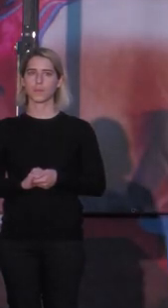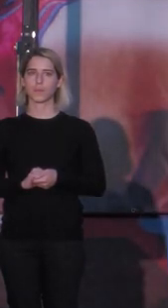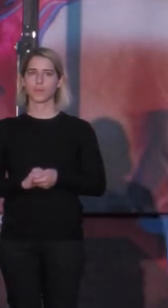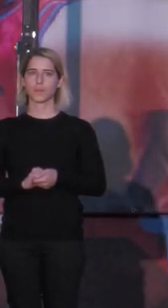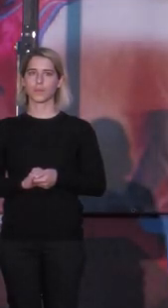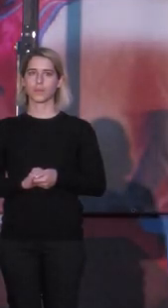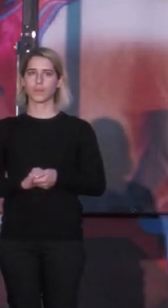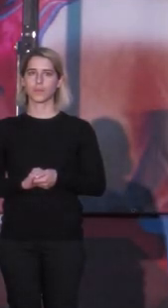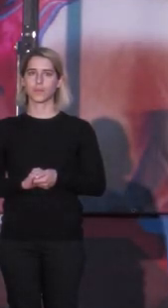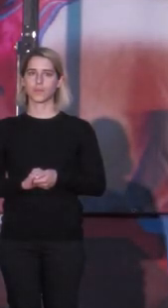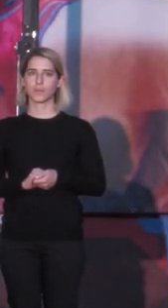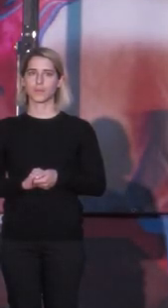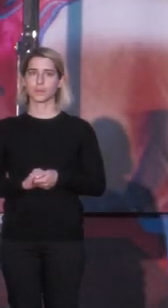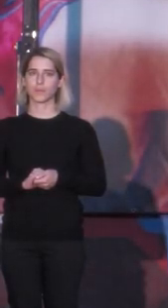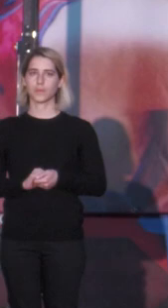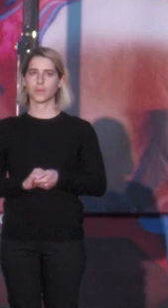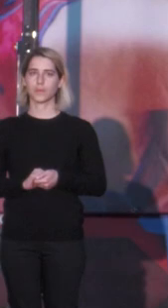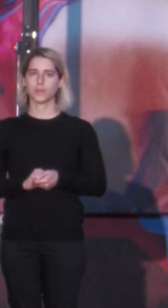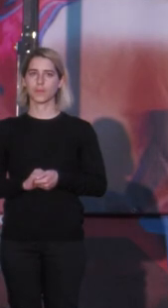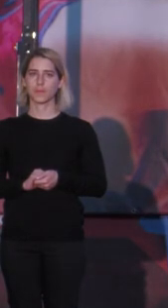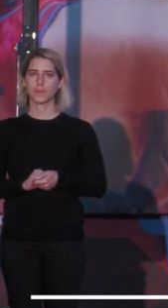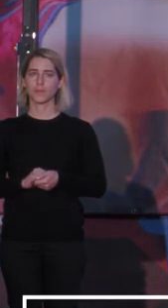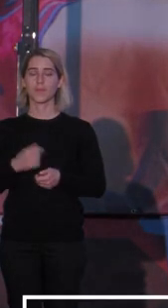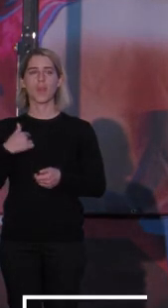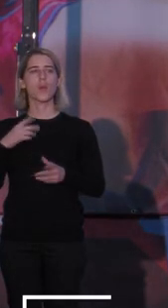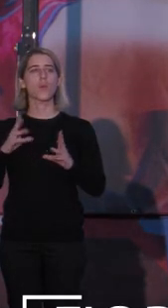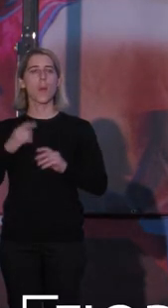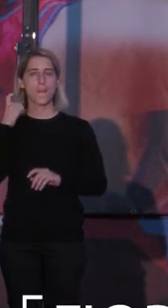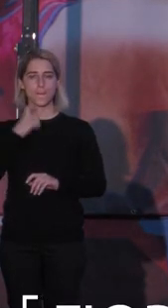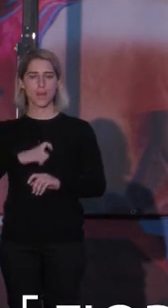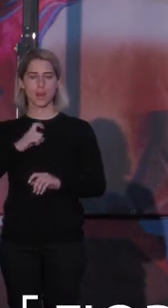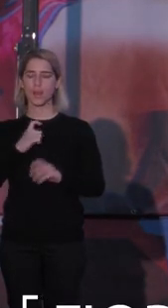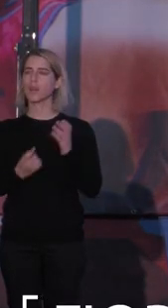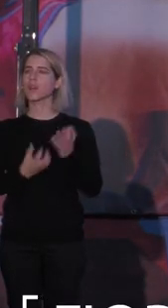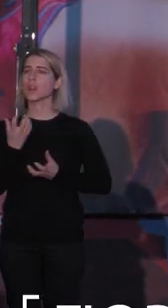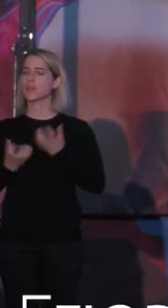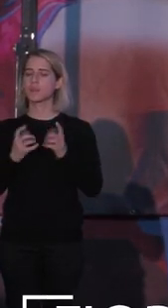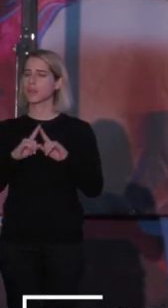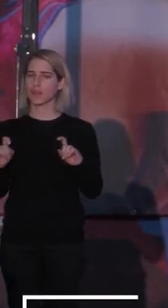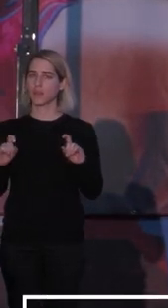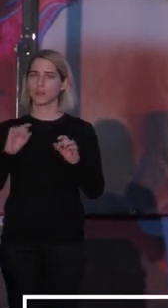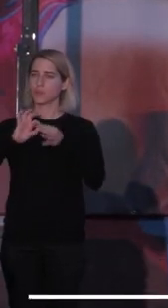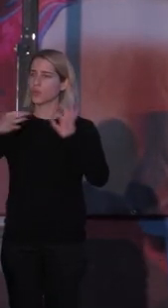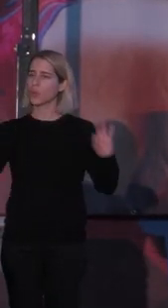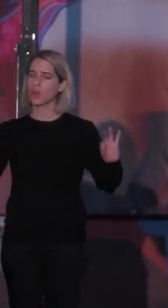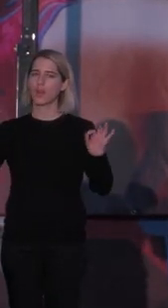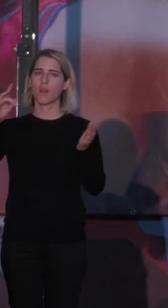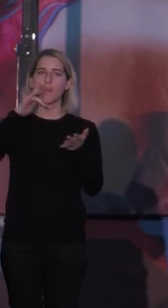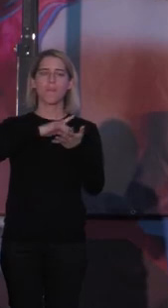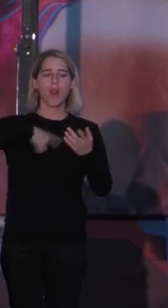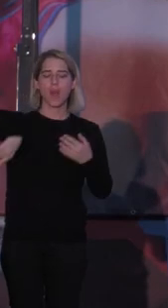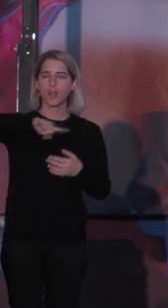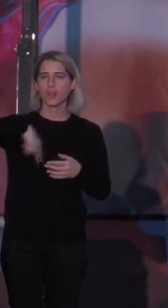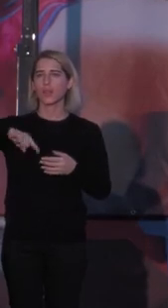Για μένα η Νέα Σμύρνη είναι η ιστορία της. Για μένα η Νέα Σμύρνη είναι οι πλατείες της, τα πάρκα της,